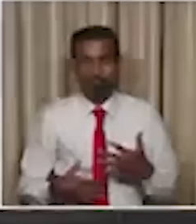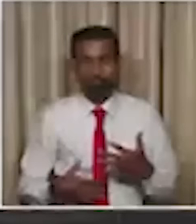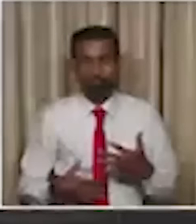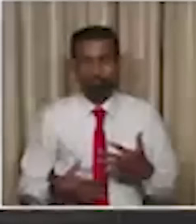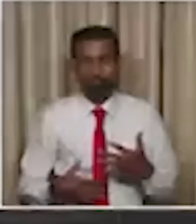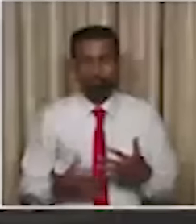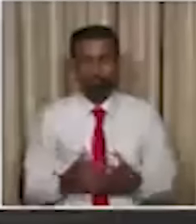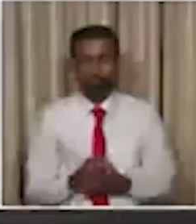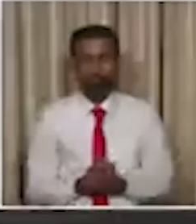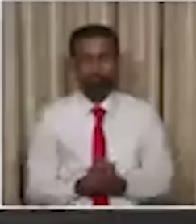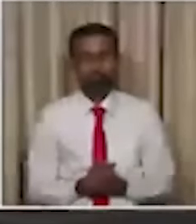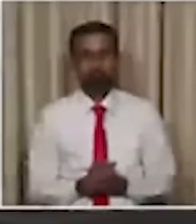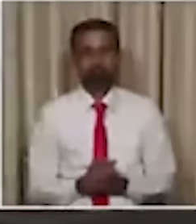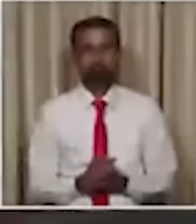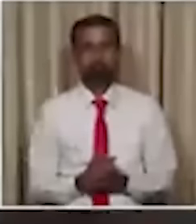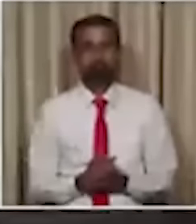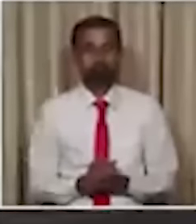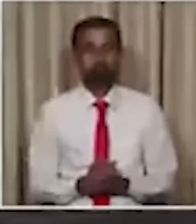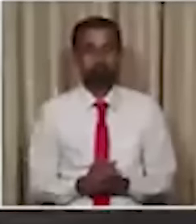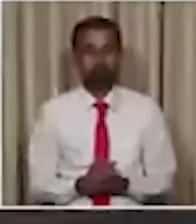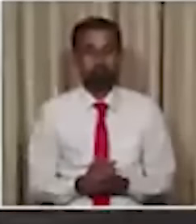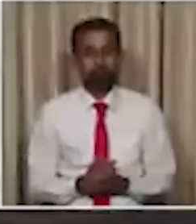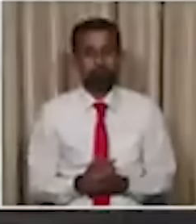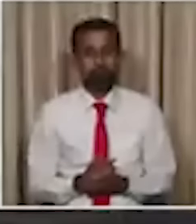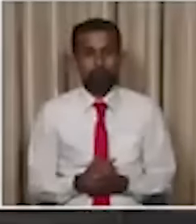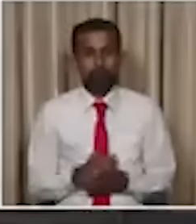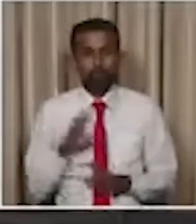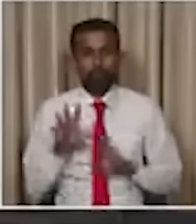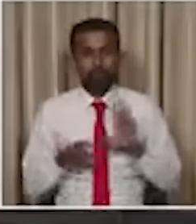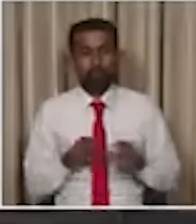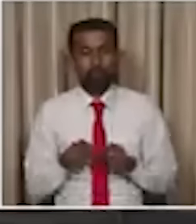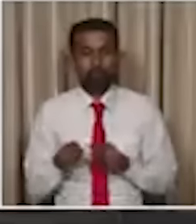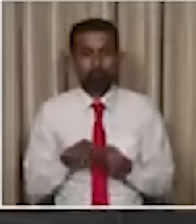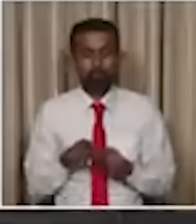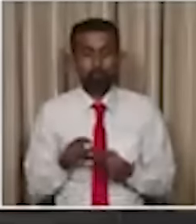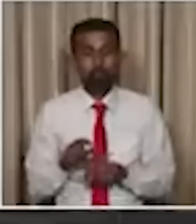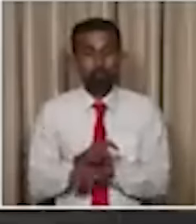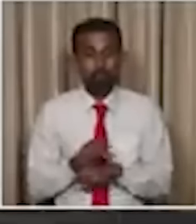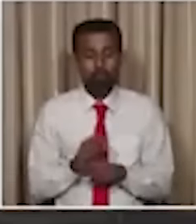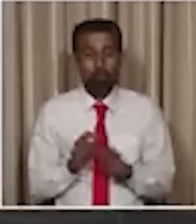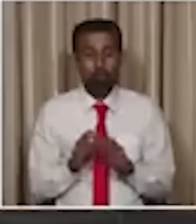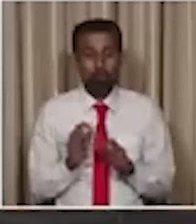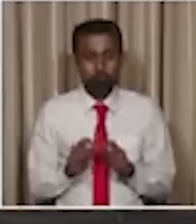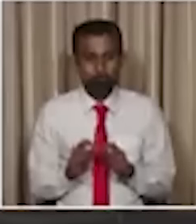වාර්තා වී ඇති තොරතුරකට අනුව